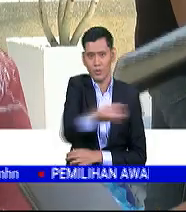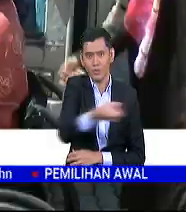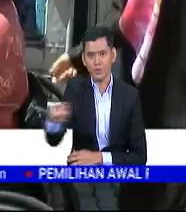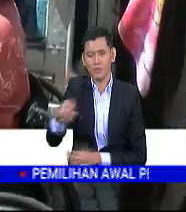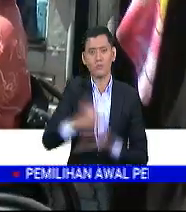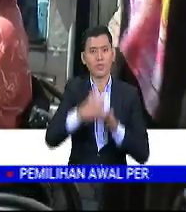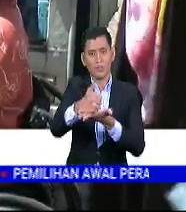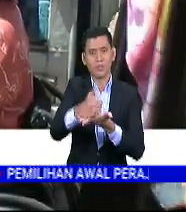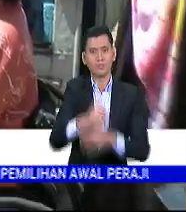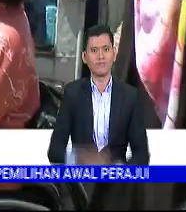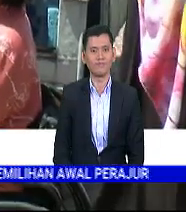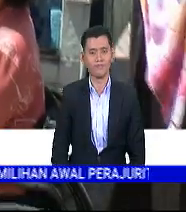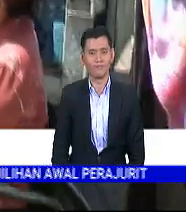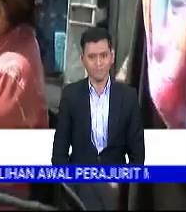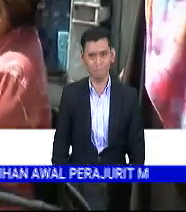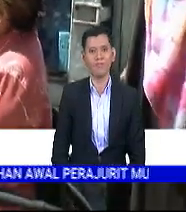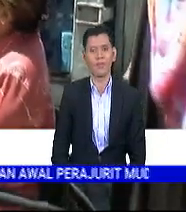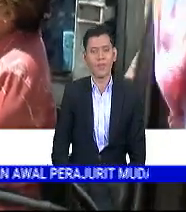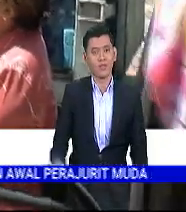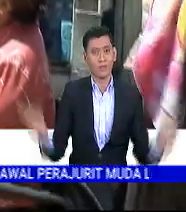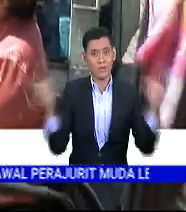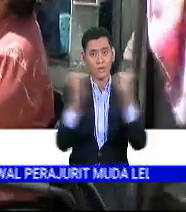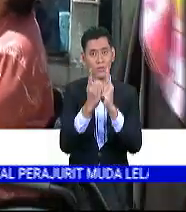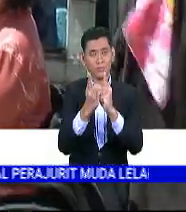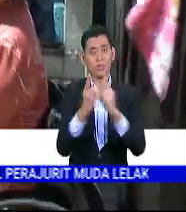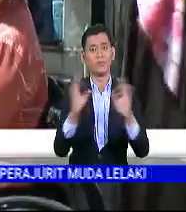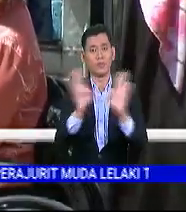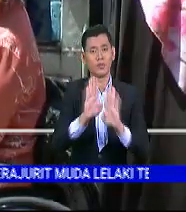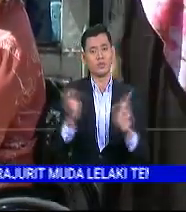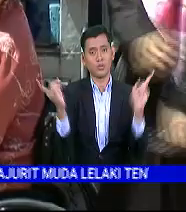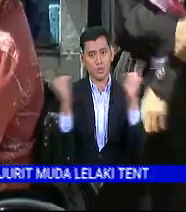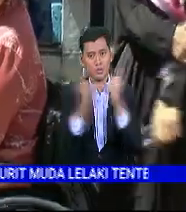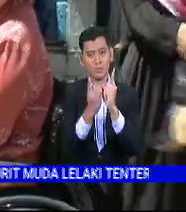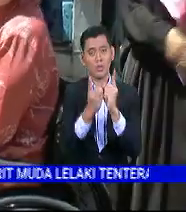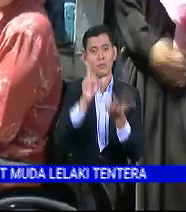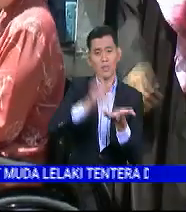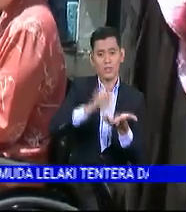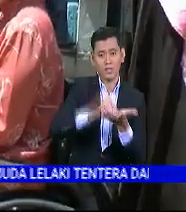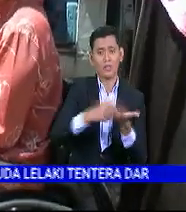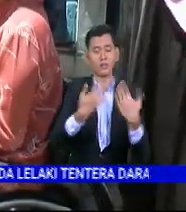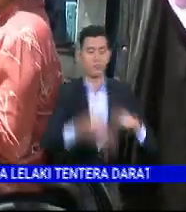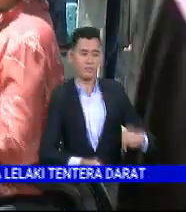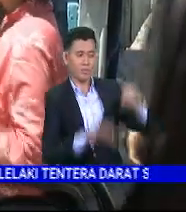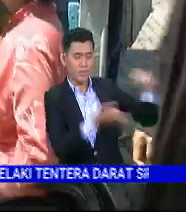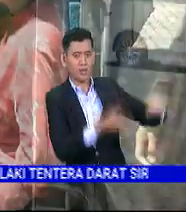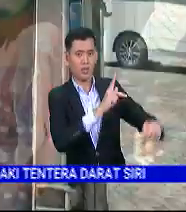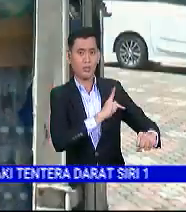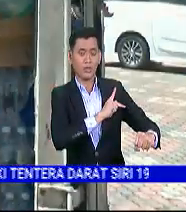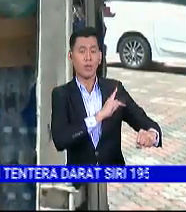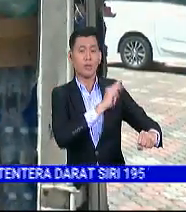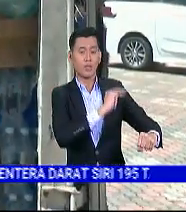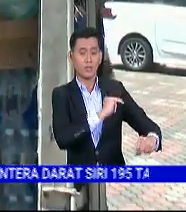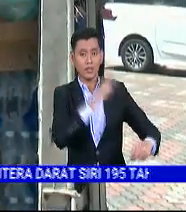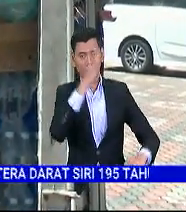tu. Beliau ditemui pemberita selepas menyerahkan sumbangan kepada Ketua Menteri Melaka, Datuk Seri Sulaiman Mat Ali di